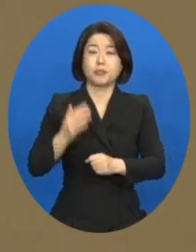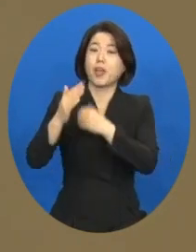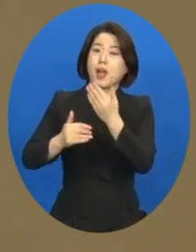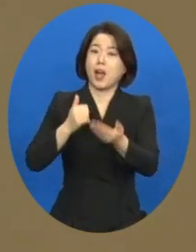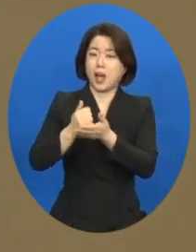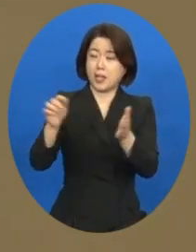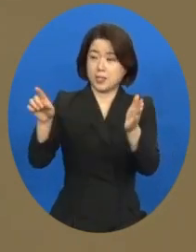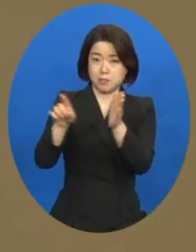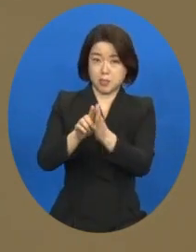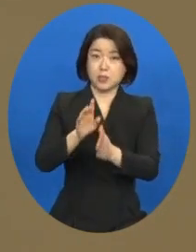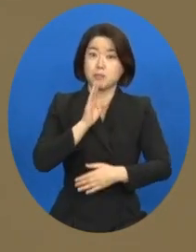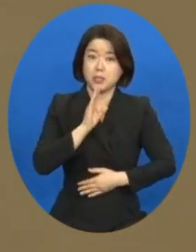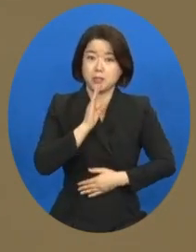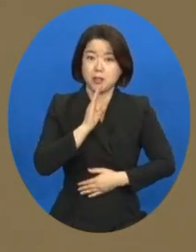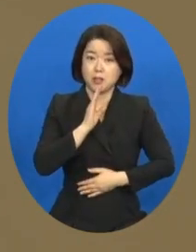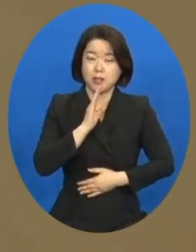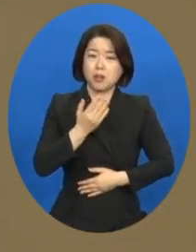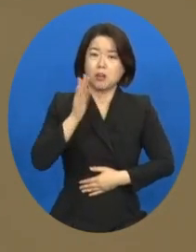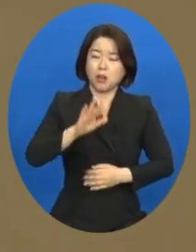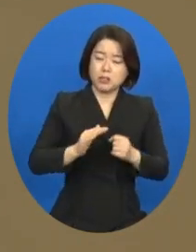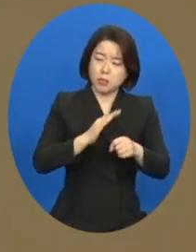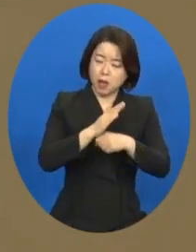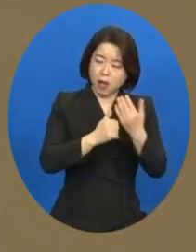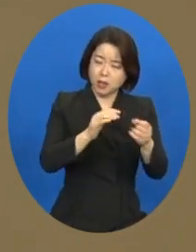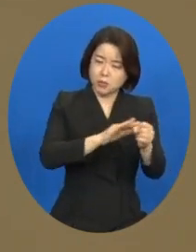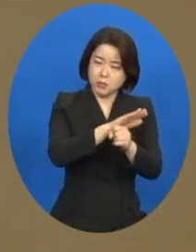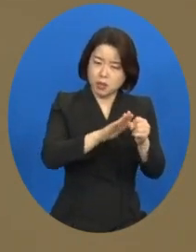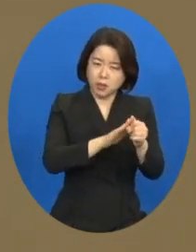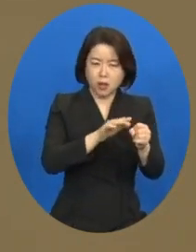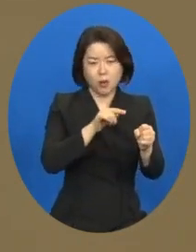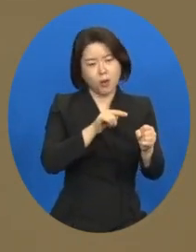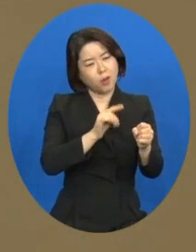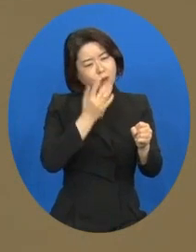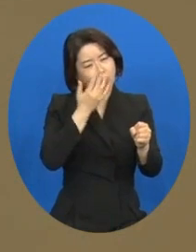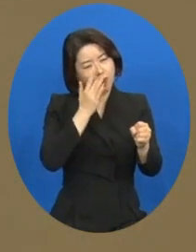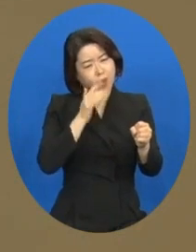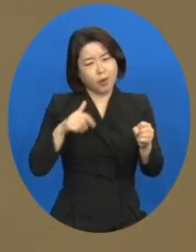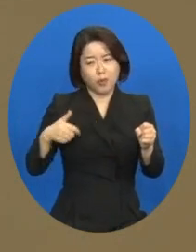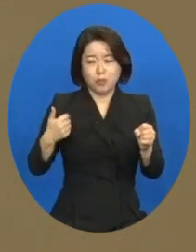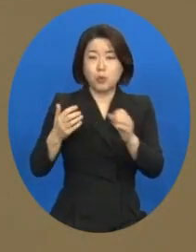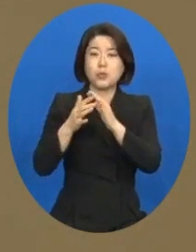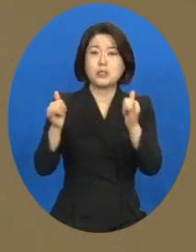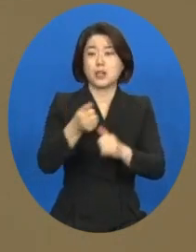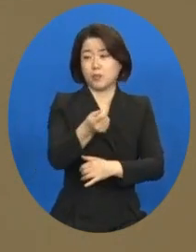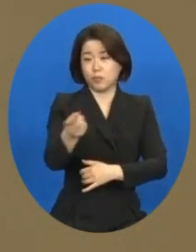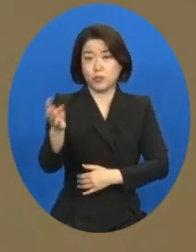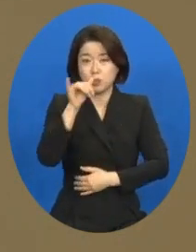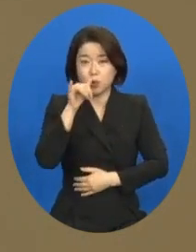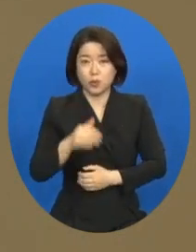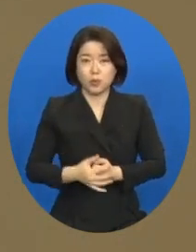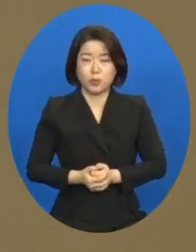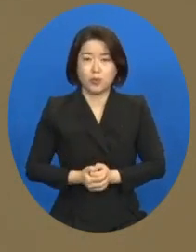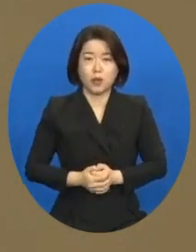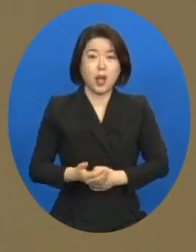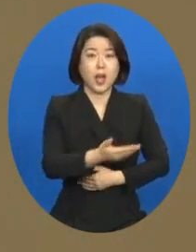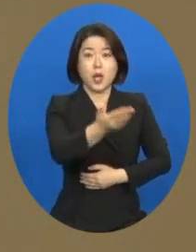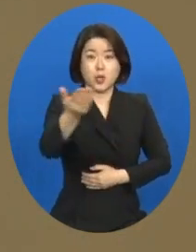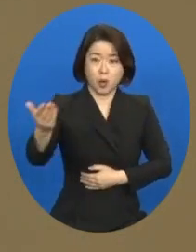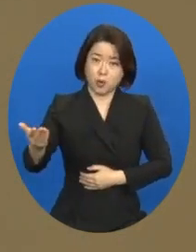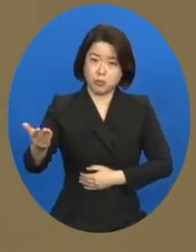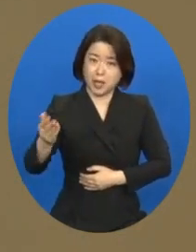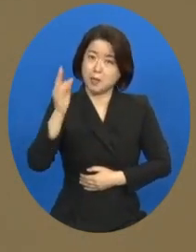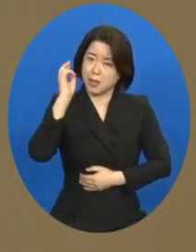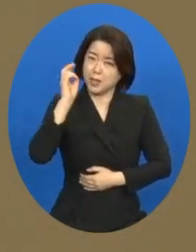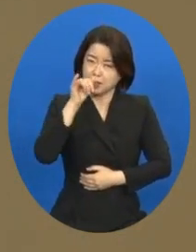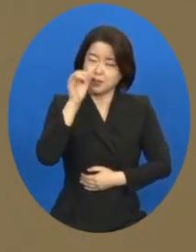하나님을 믿지만 하나님을 사랑하는 것은 뭔지 잘 모르겠는 분들이 있습니다. 여러분 중에도